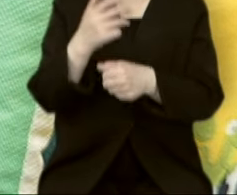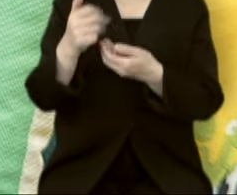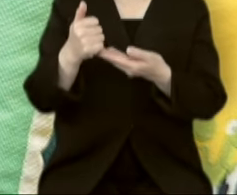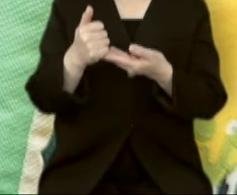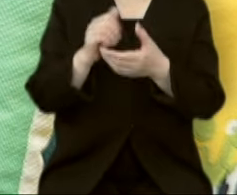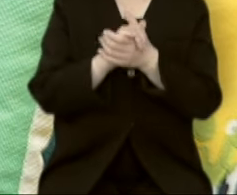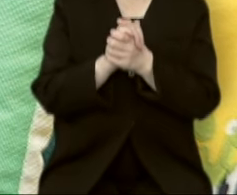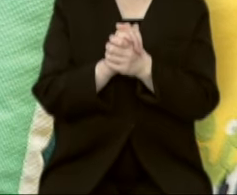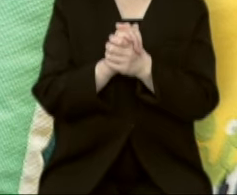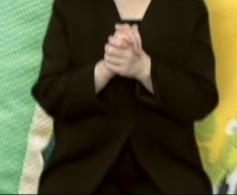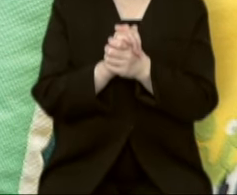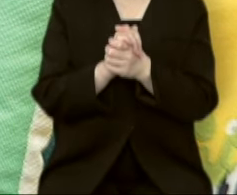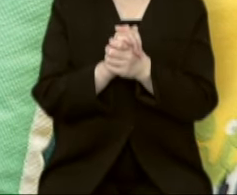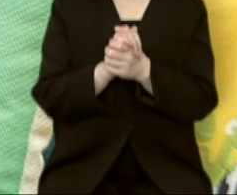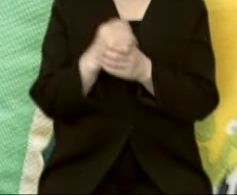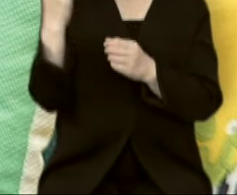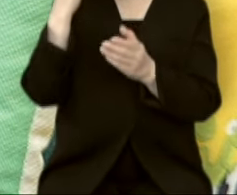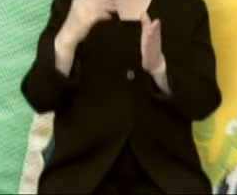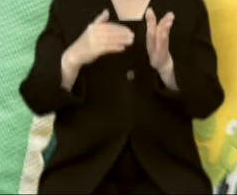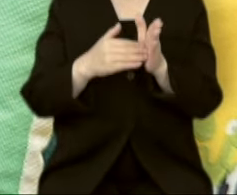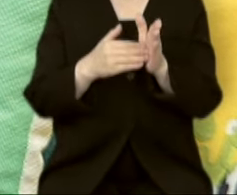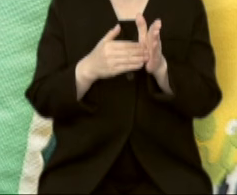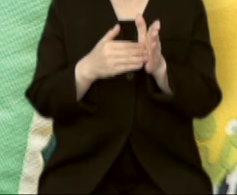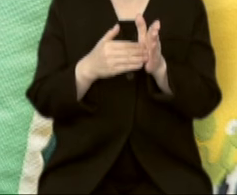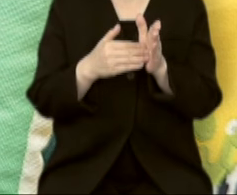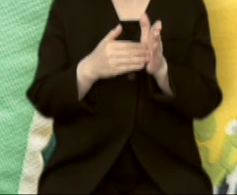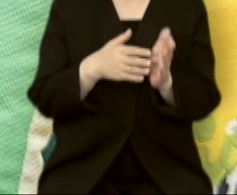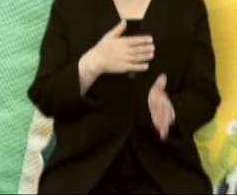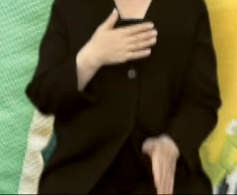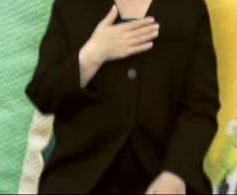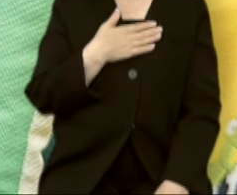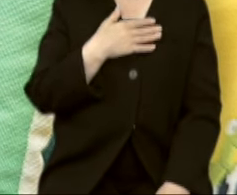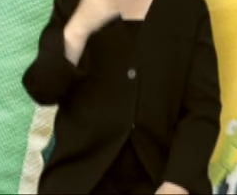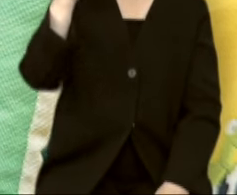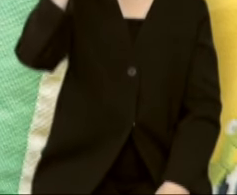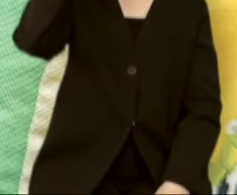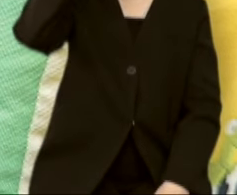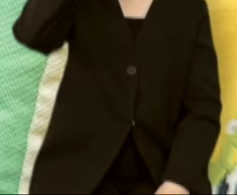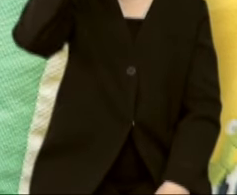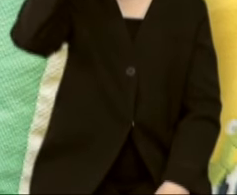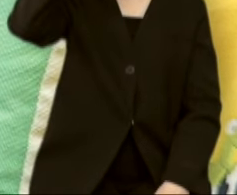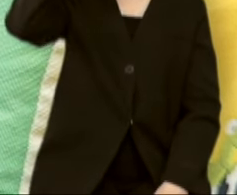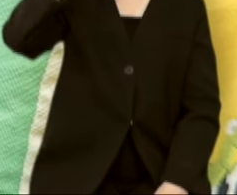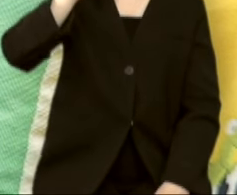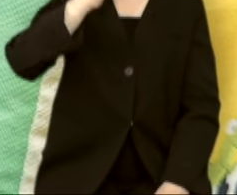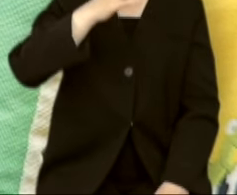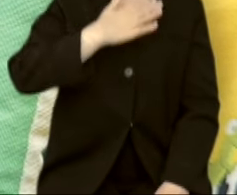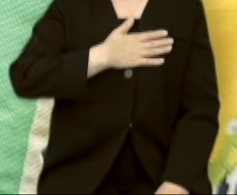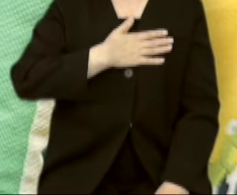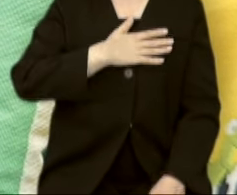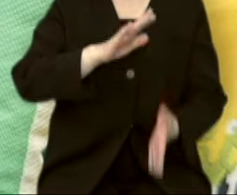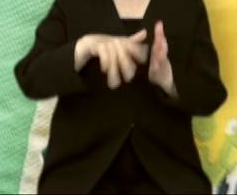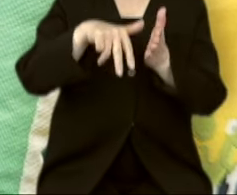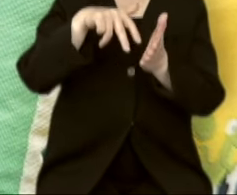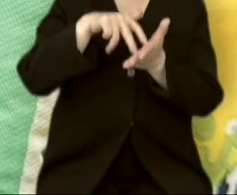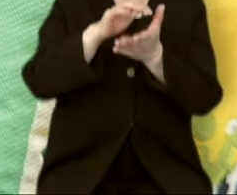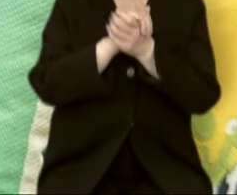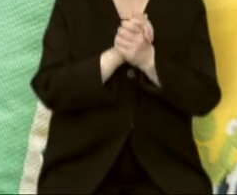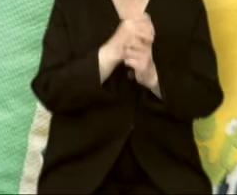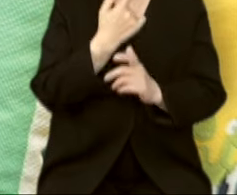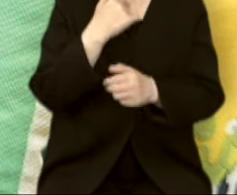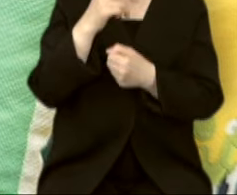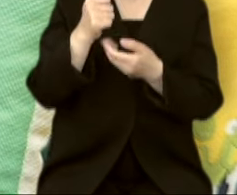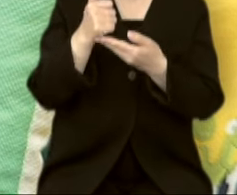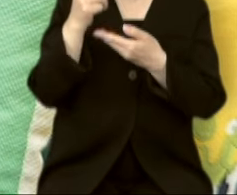하나님께서 그 와. 기도를 들어주셨고 네. 저한테 그걸 기억나게 하시더라고요. 그때 내가 그 자리에 서서 기도했던 그 기도를